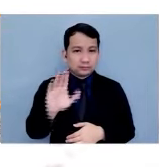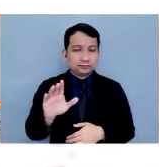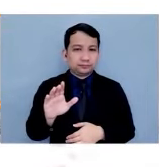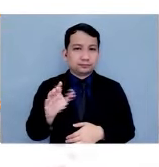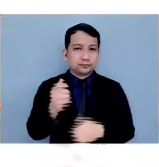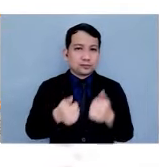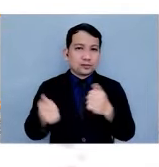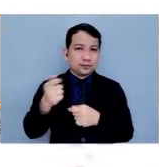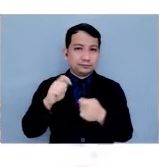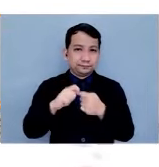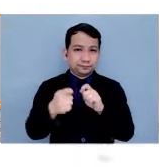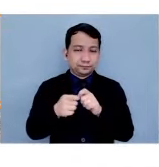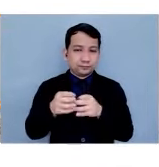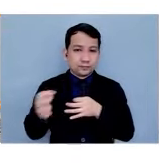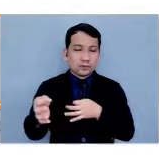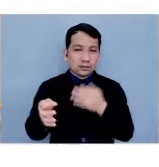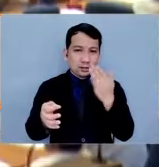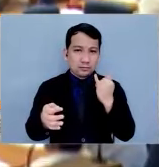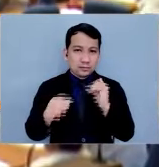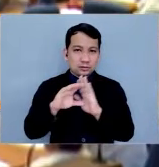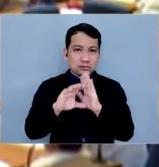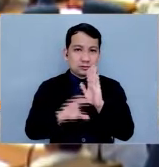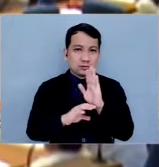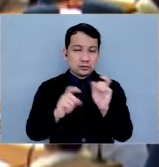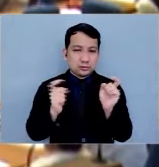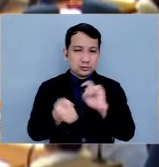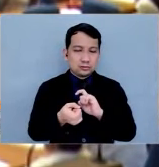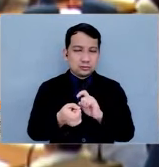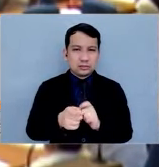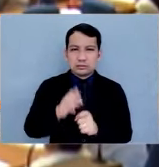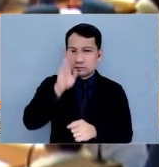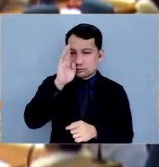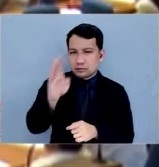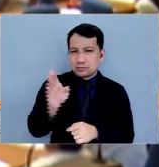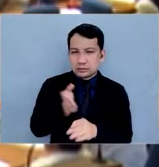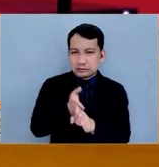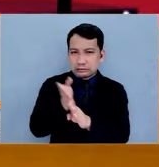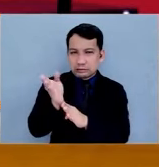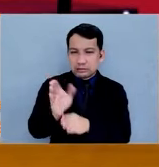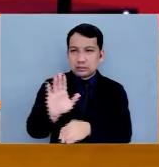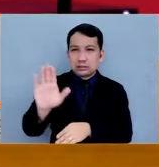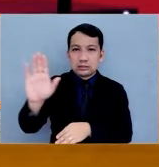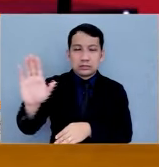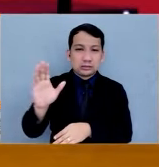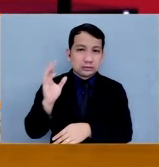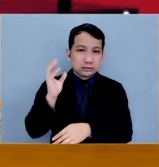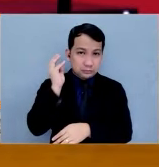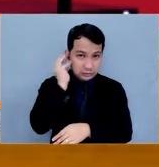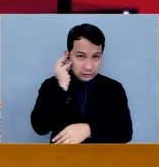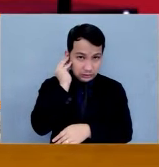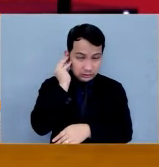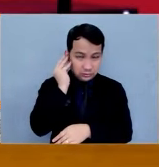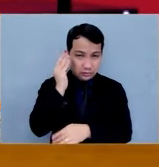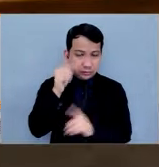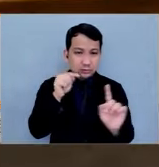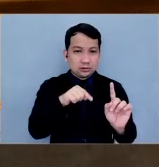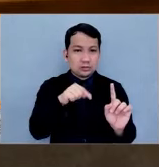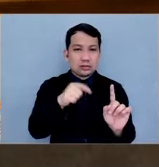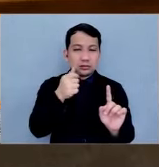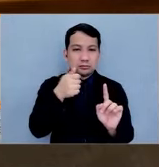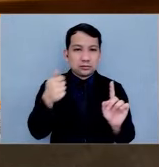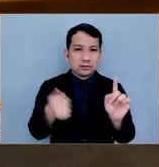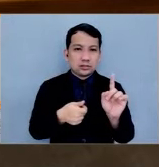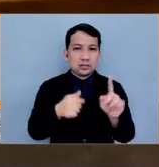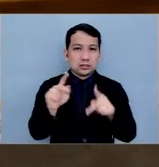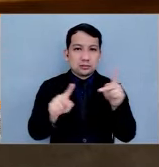sa pamamagitan ng charter change. Tahasan din niyang pinatutsadahan si House Speaker Martin Romualdez na itinuturong nasa likod ng People's